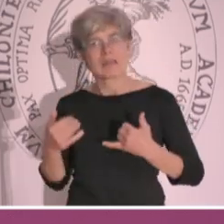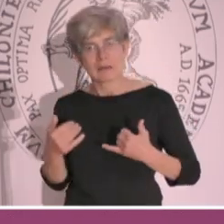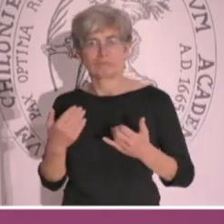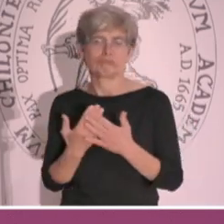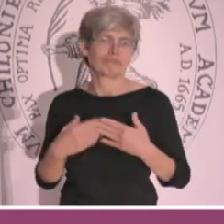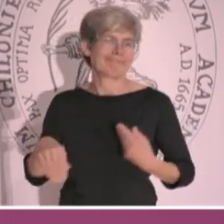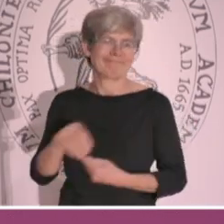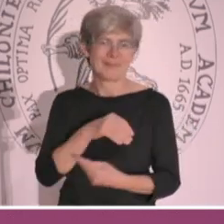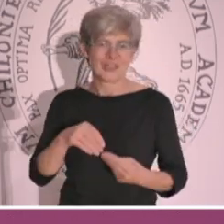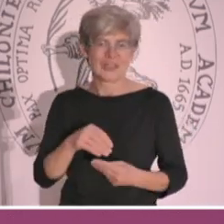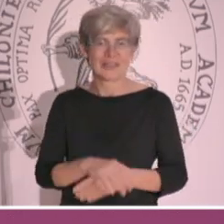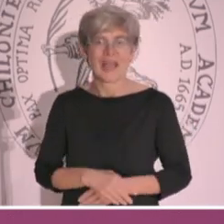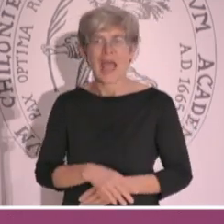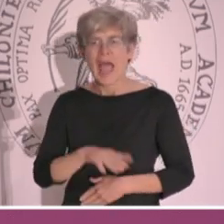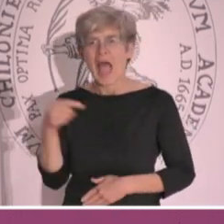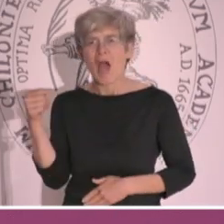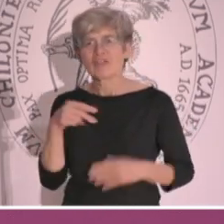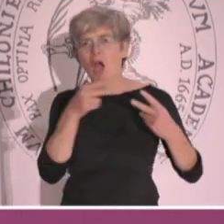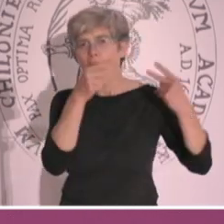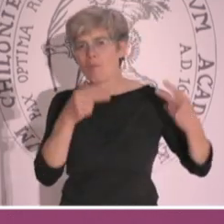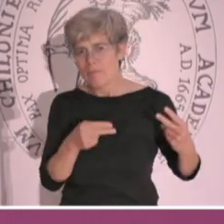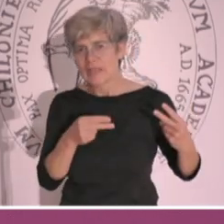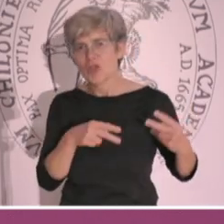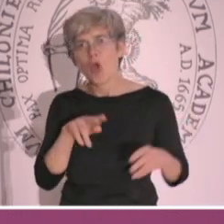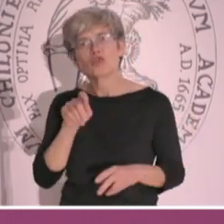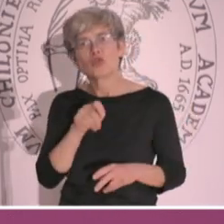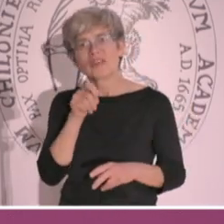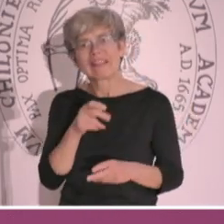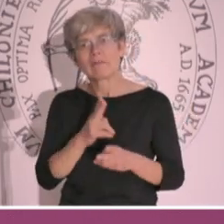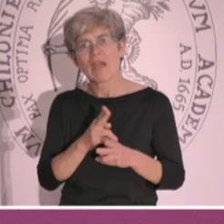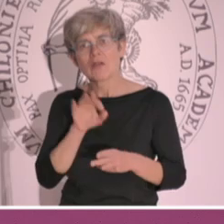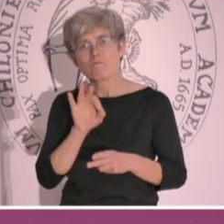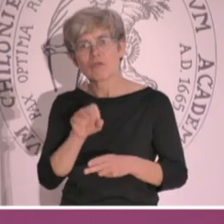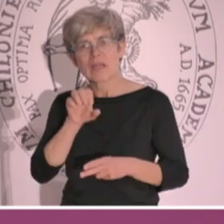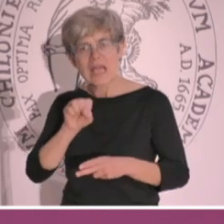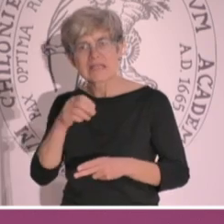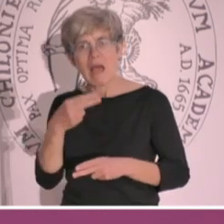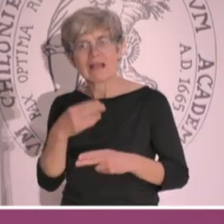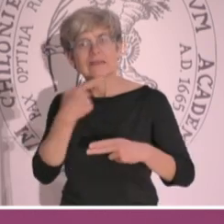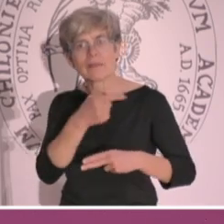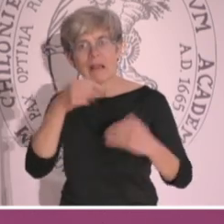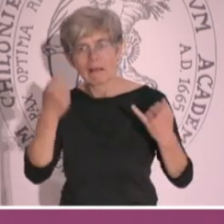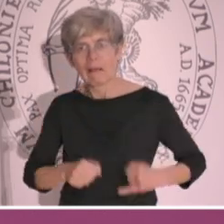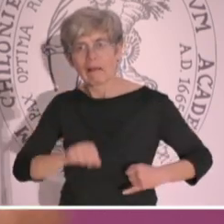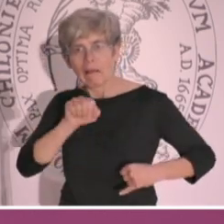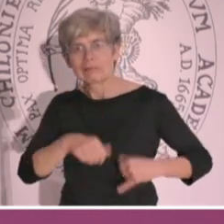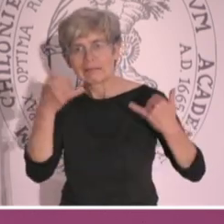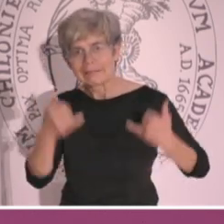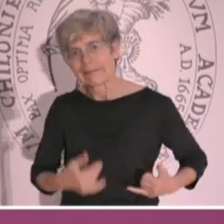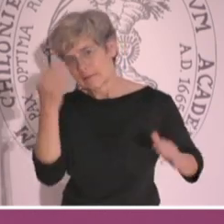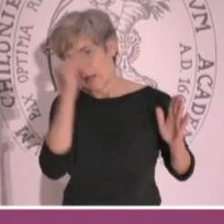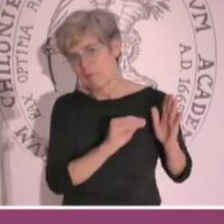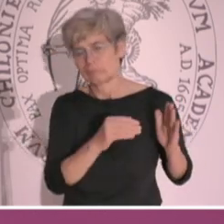Mischangebot. Und auf unserer Homepage studentenwerk.sh können Sie sich jetzt für die Kurse im Wintersemester anmelden. Da gibt es zum Beispiel